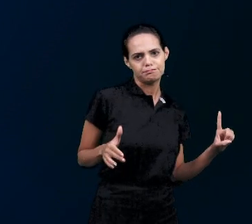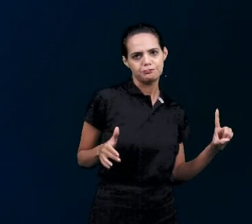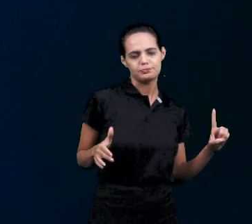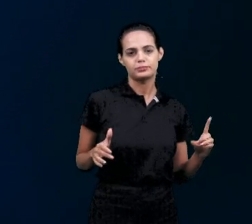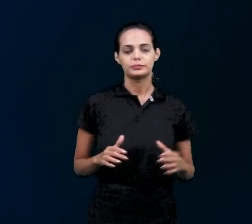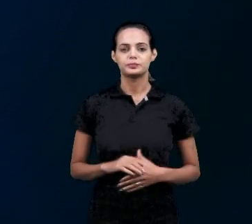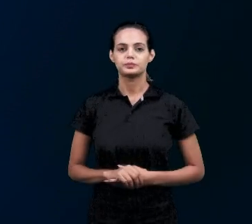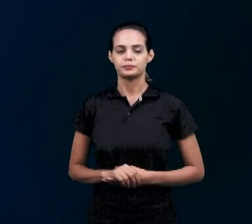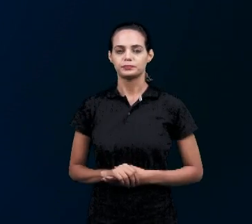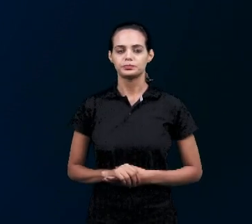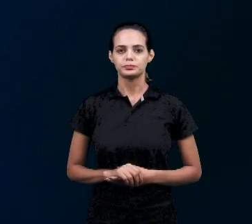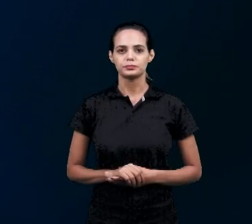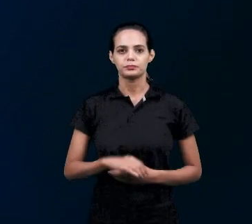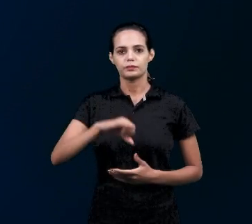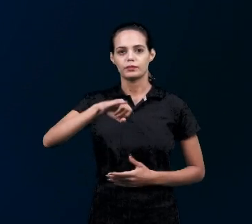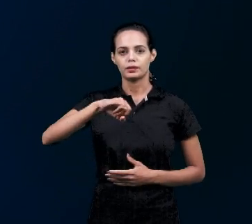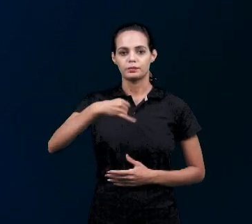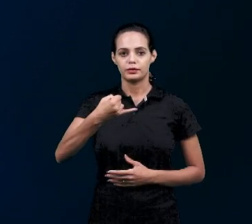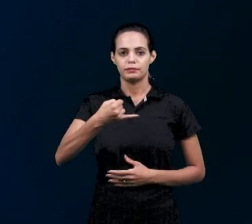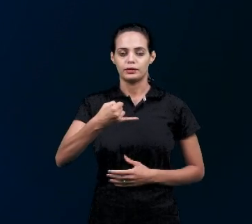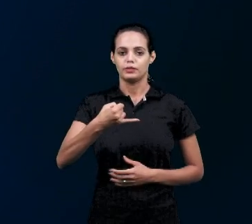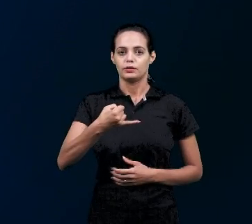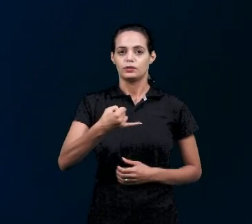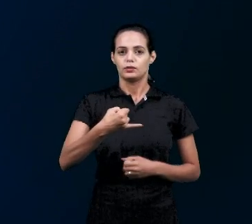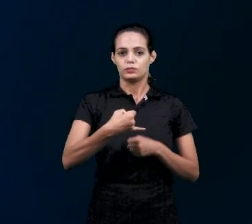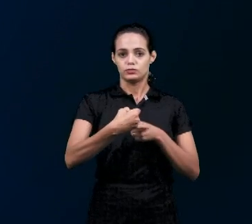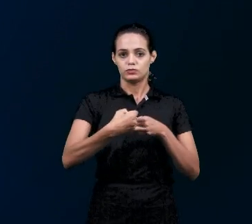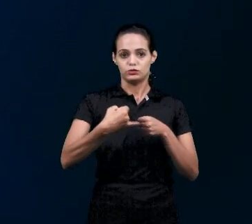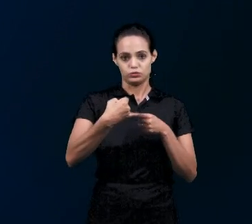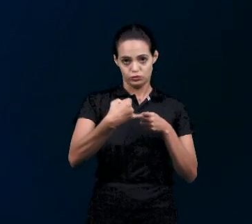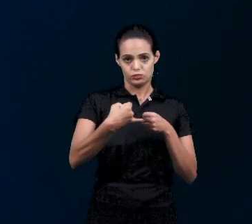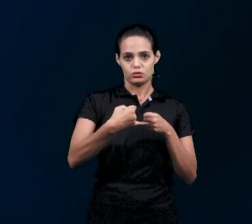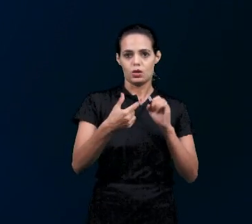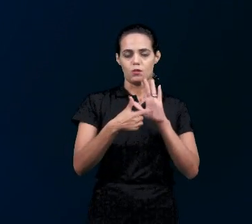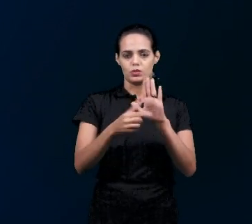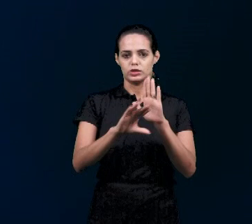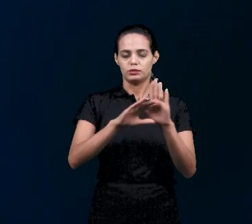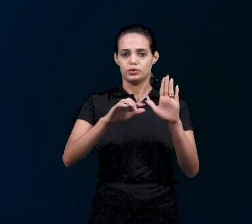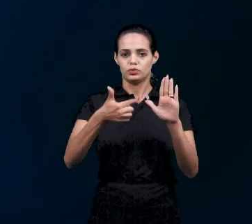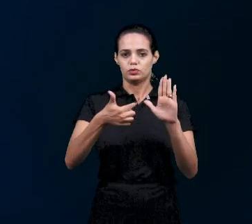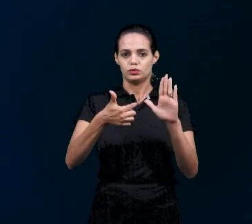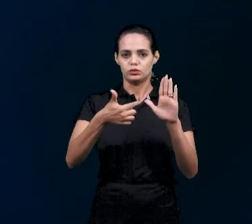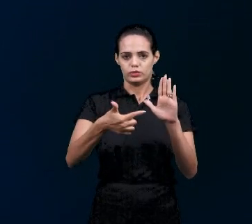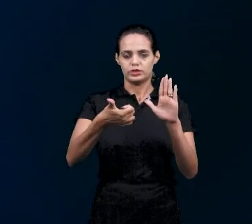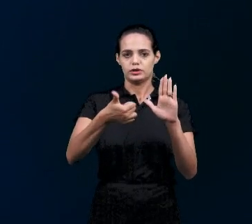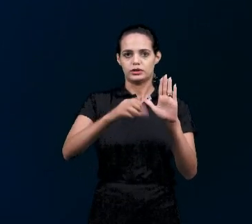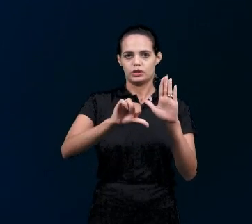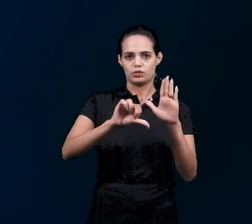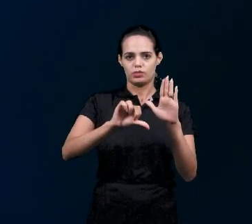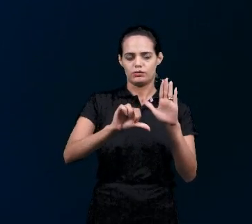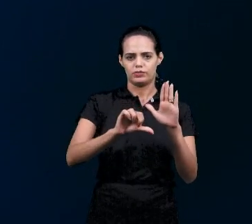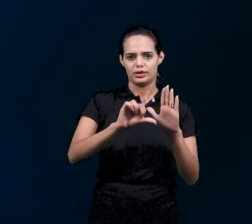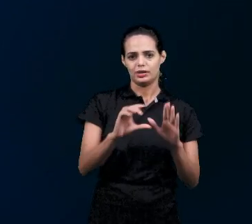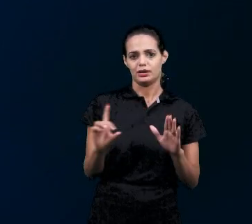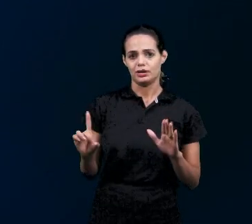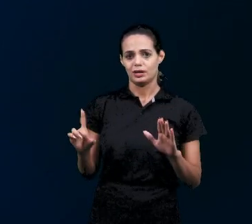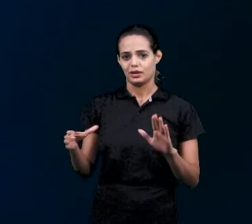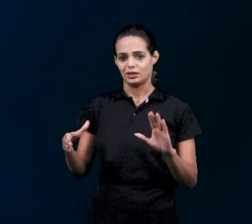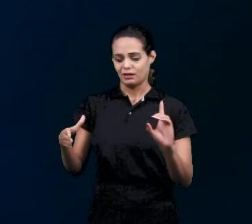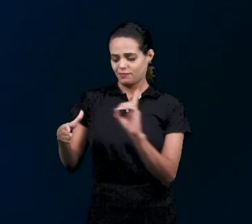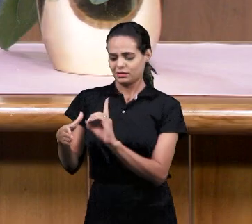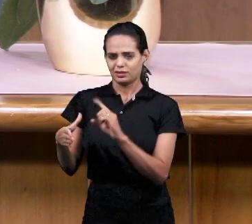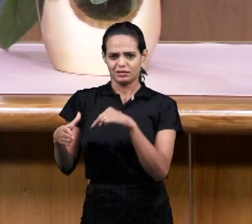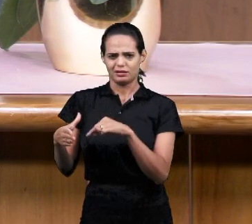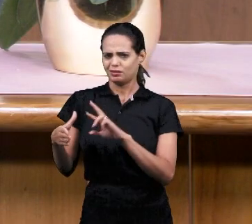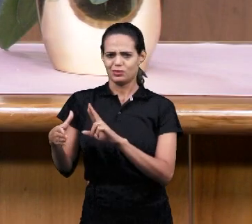19, il dit ils sont partis de nous, mais n'est pas de nous, parce que s'ils étaient de nous, ils resteraient avec nous. Mais cela, ça a été fait pour que se manifeste